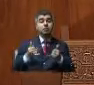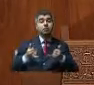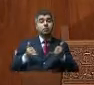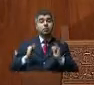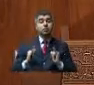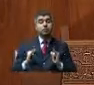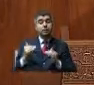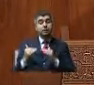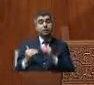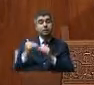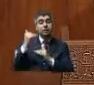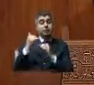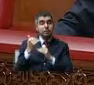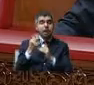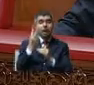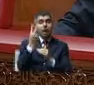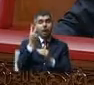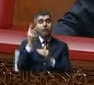بين